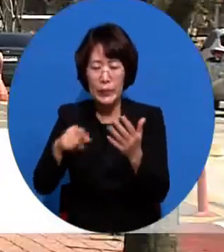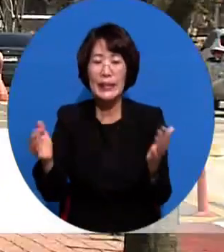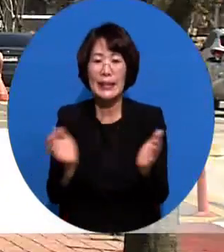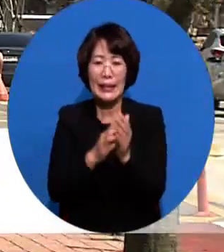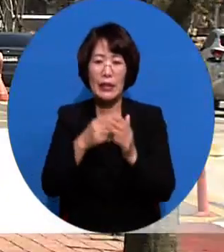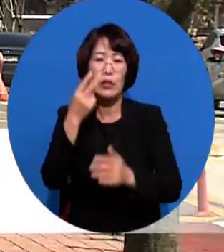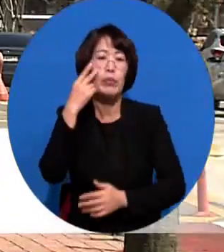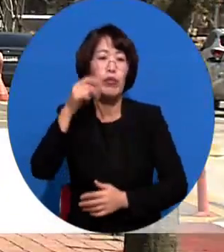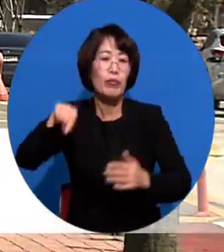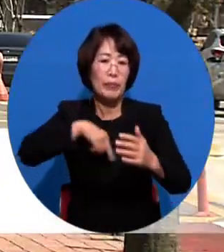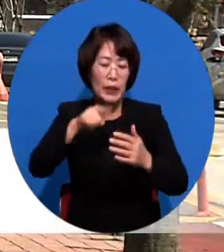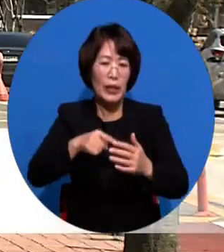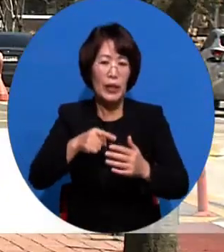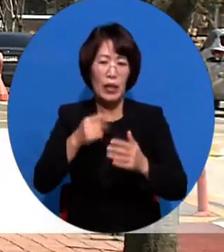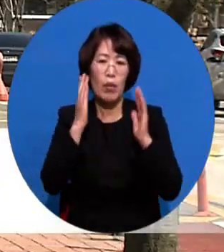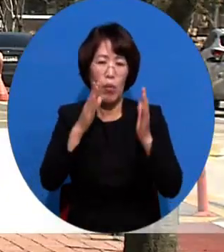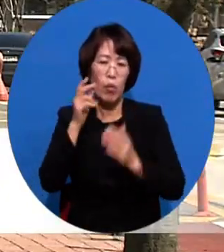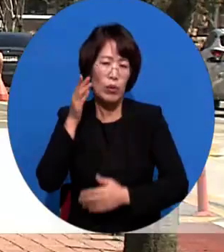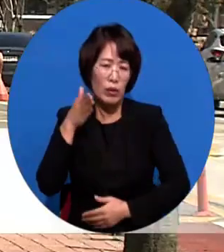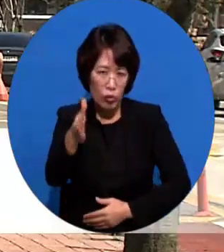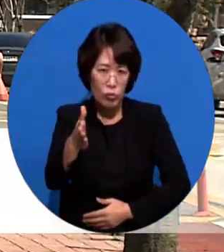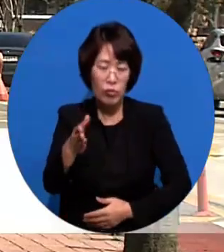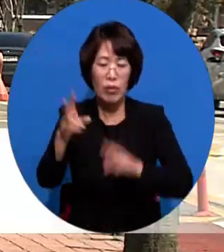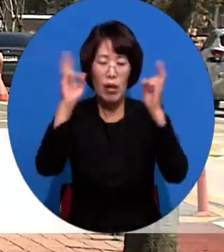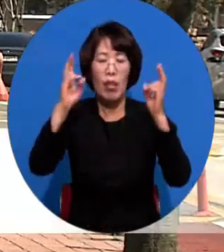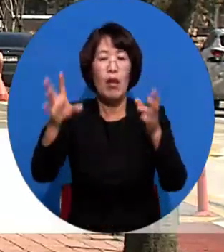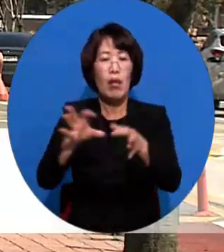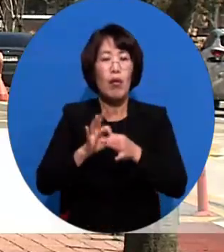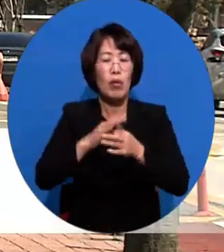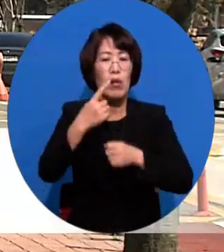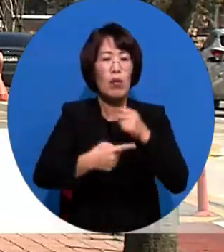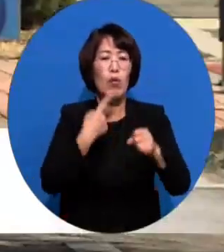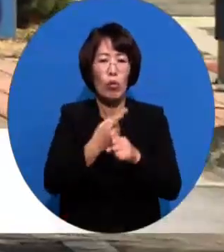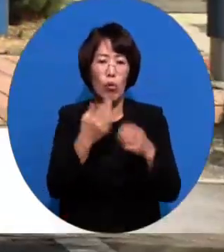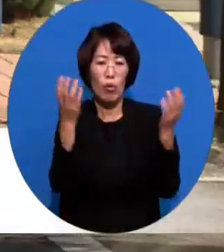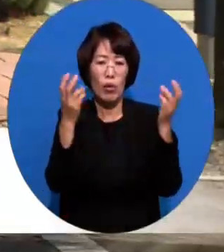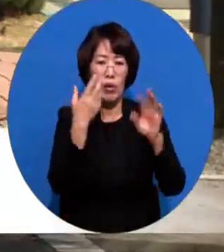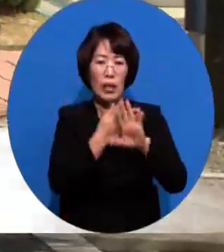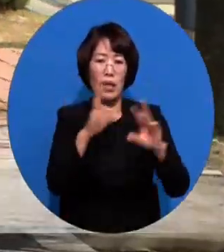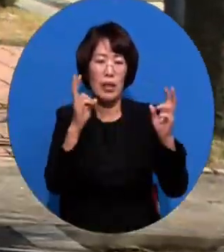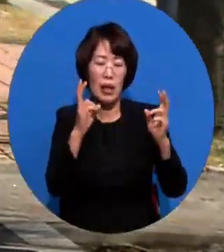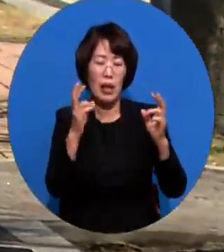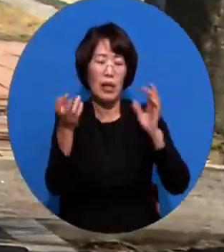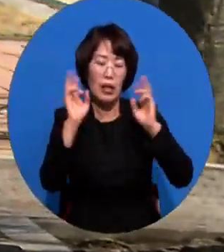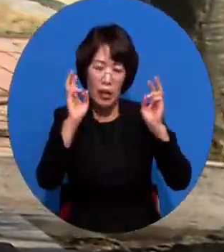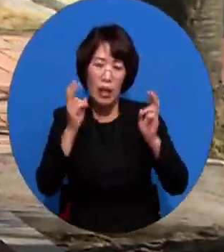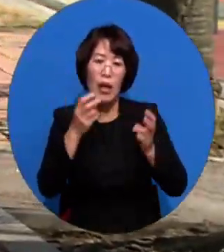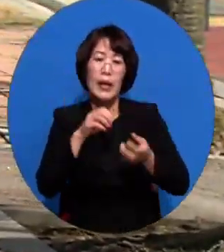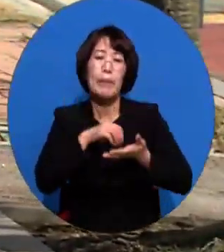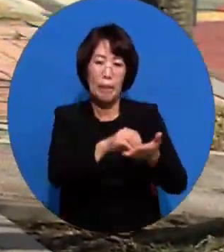미국 내 전공 관련 우수기업과 연결해 1년 동안 현지의 취업을 지원할 예정입니다